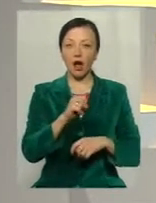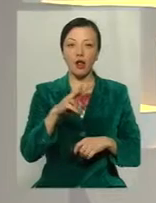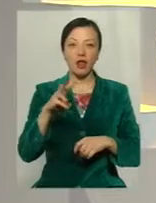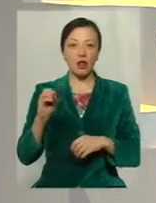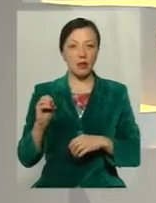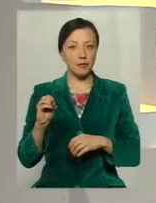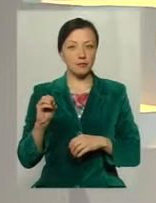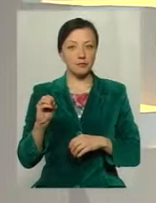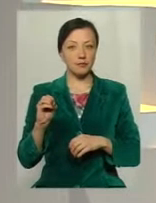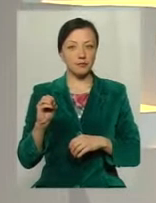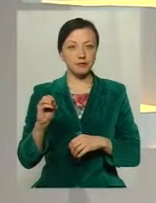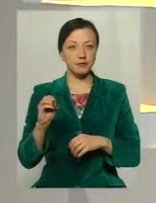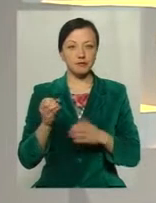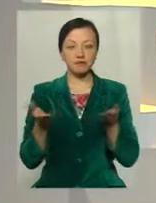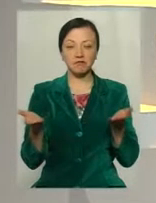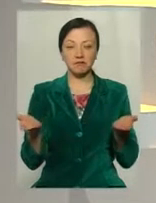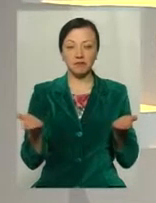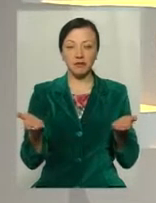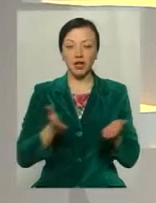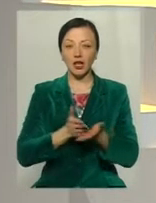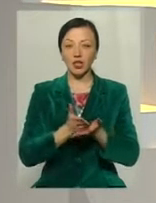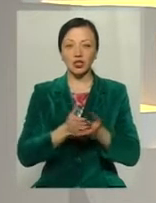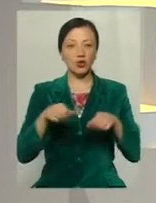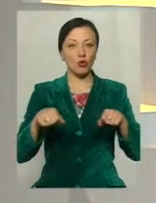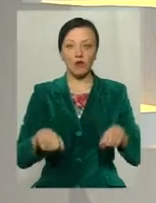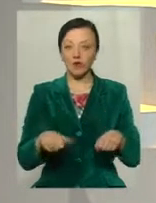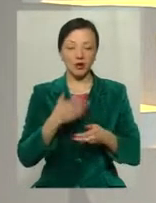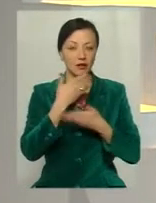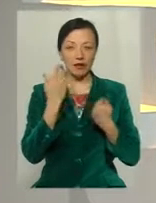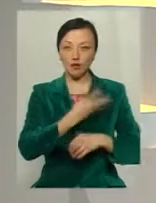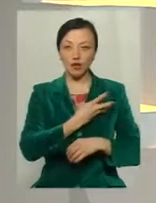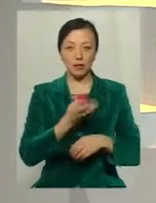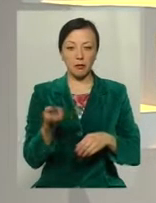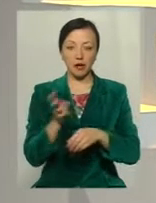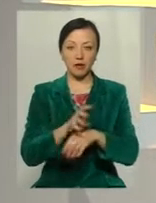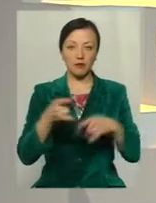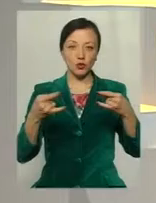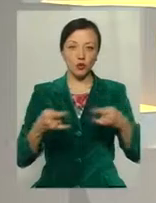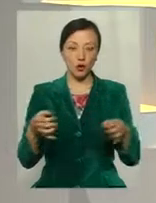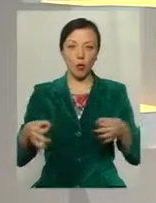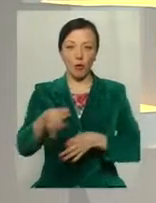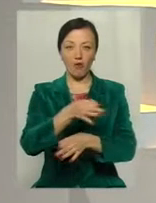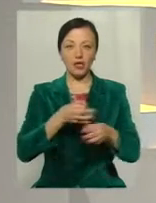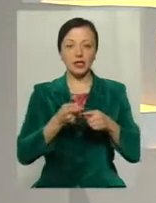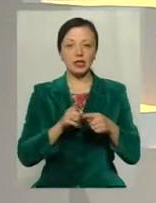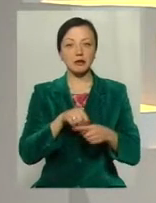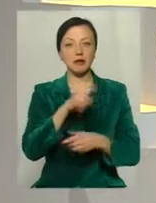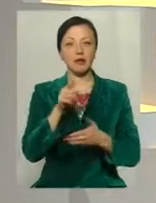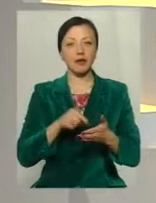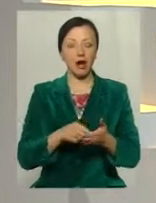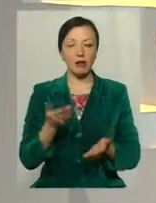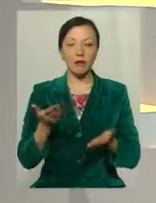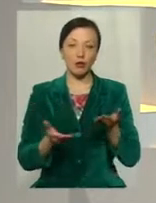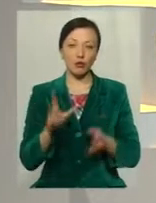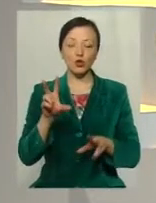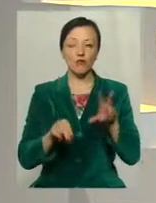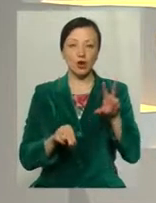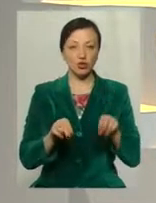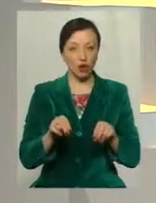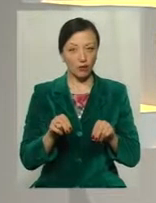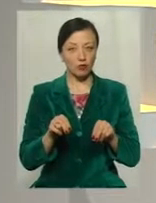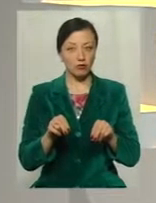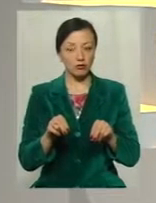представників облдержадміністрації, власне, і департамент фінансів, і заступників